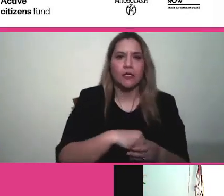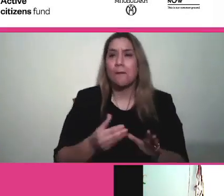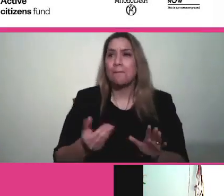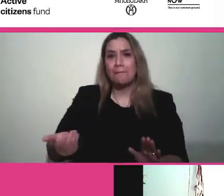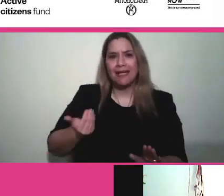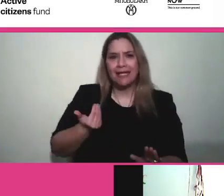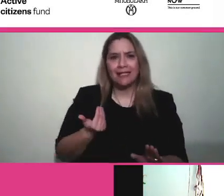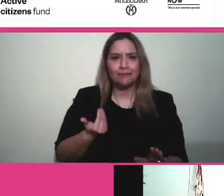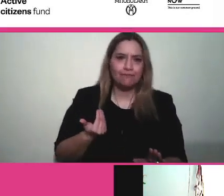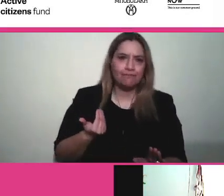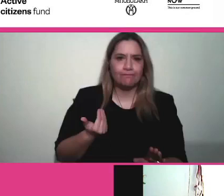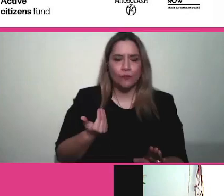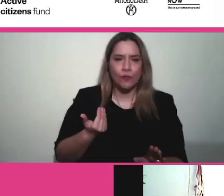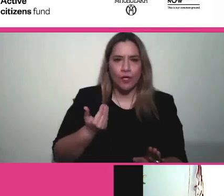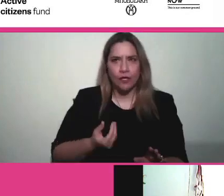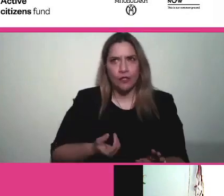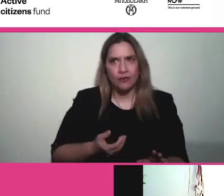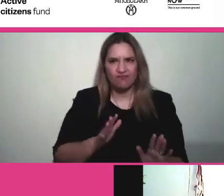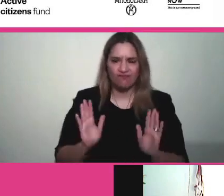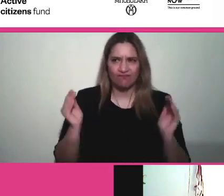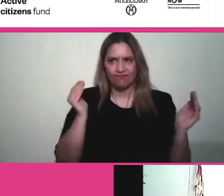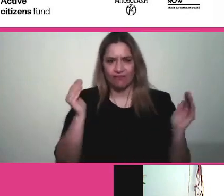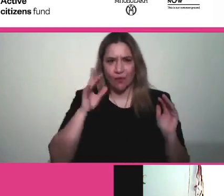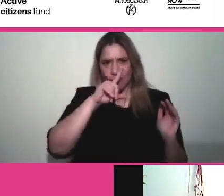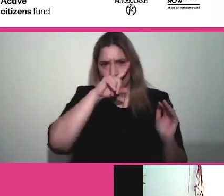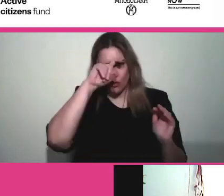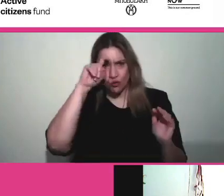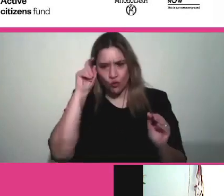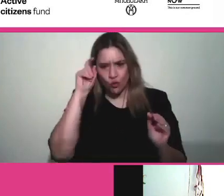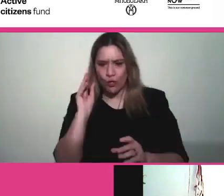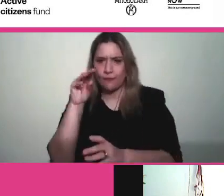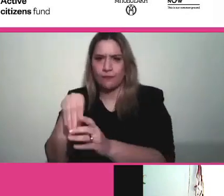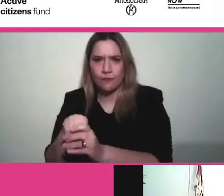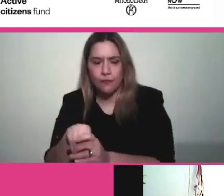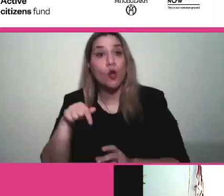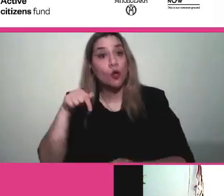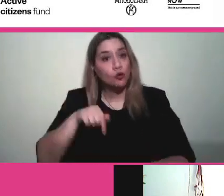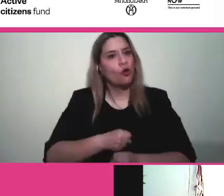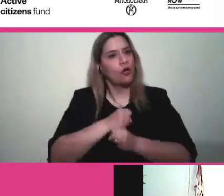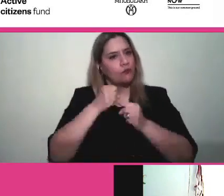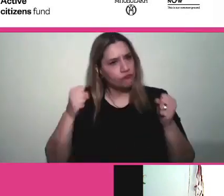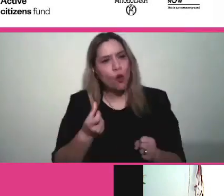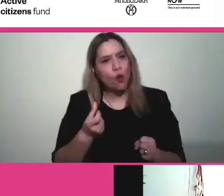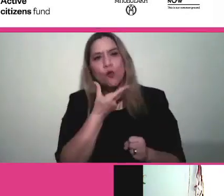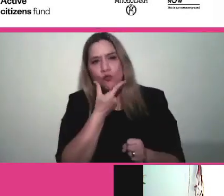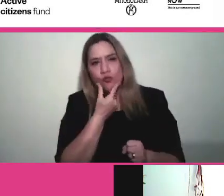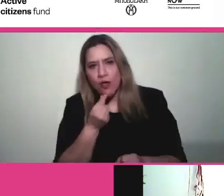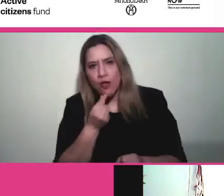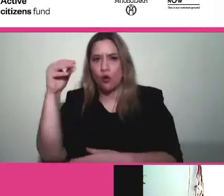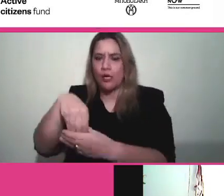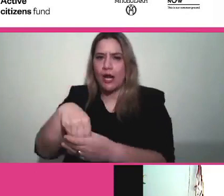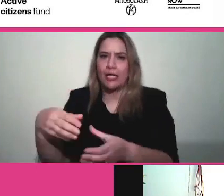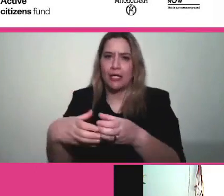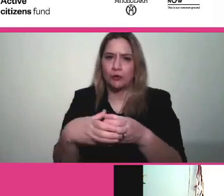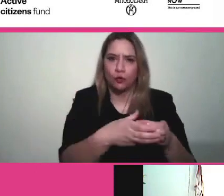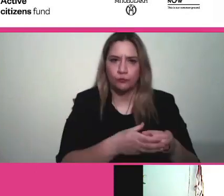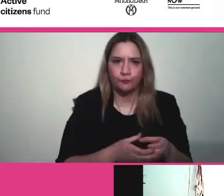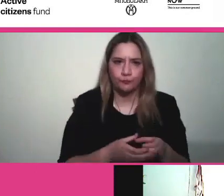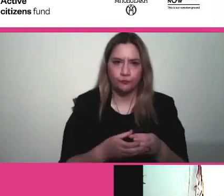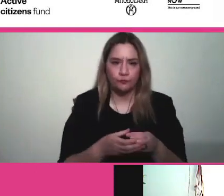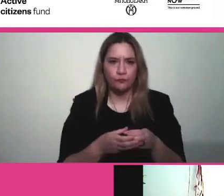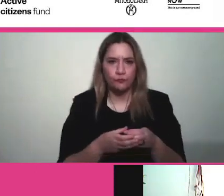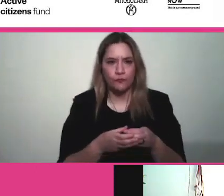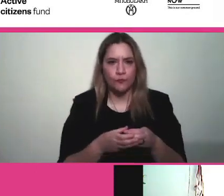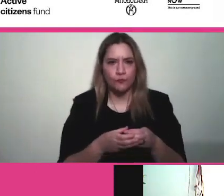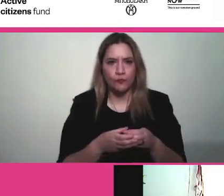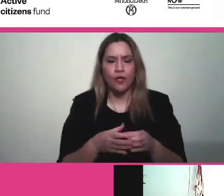ήμουν πιο δύσκολη στο να ενταχθώ. Τώρα είναι πιο εύκολο, γιατί νιώθω ότι μέσα από τα μηνύματα